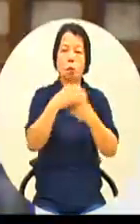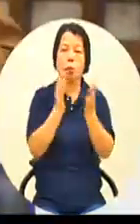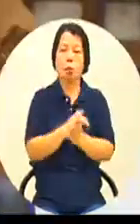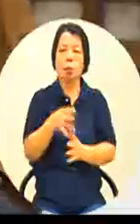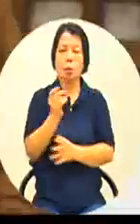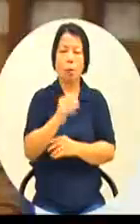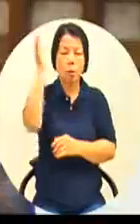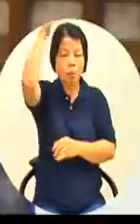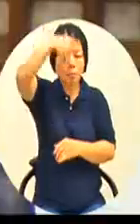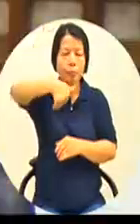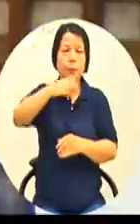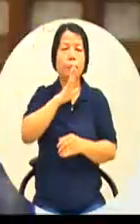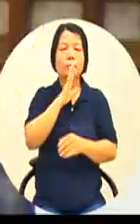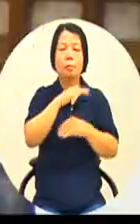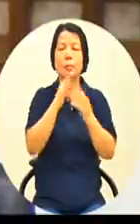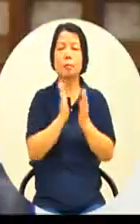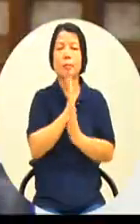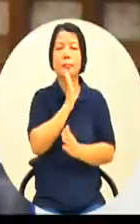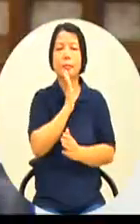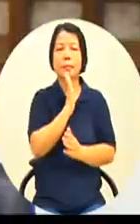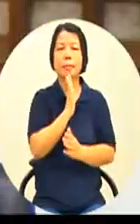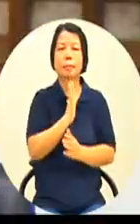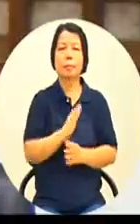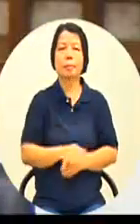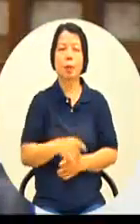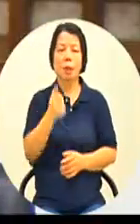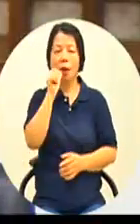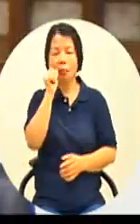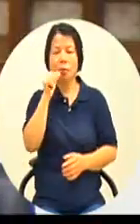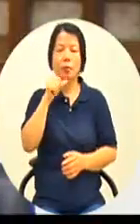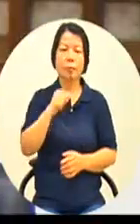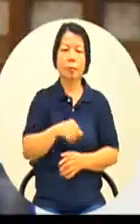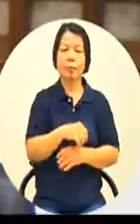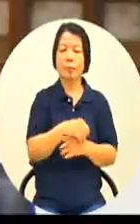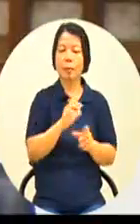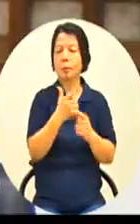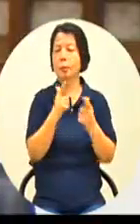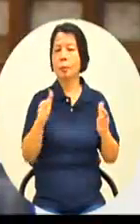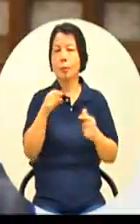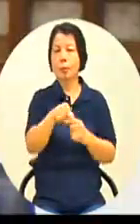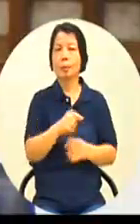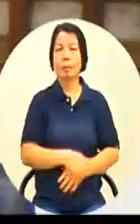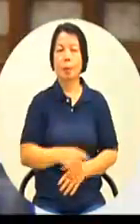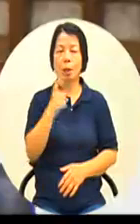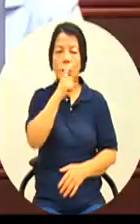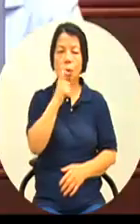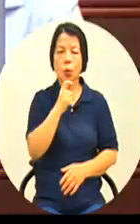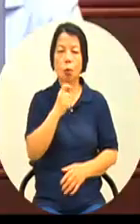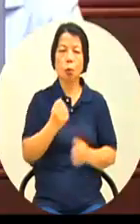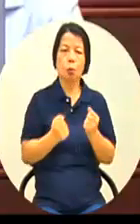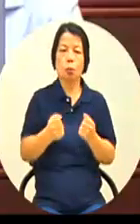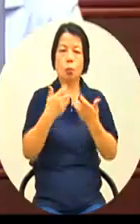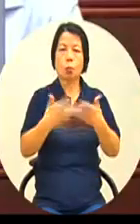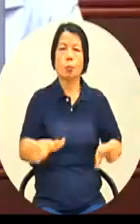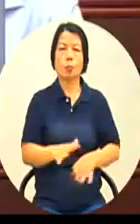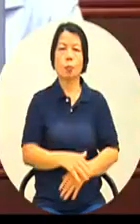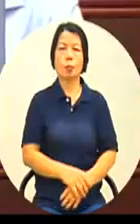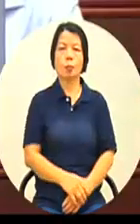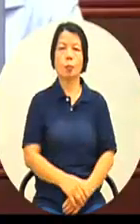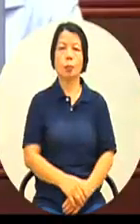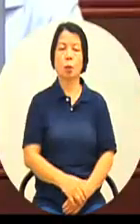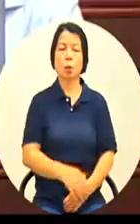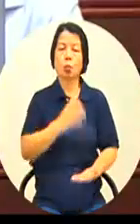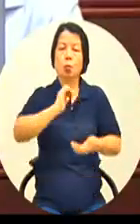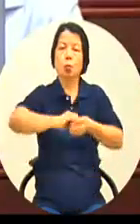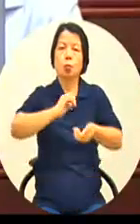手民趁钱的啦， 破 风人啊的啦，拢起来在酒驾，你也看。 是是是， 酒驾无一定拢